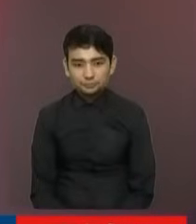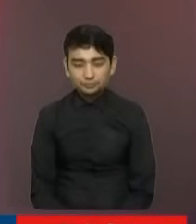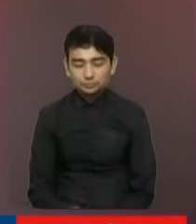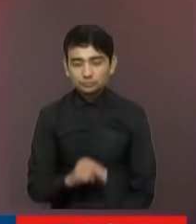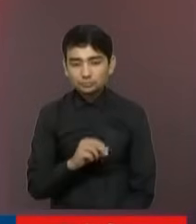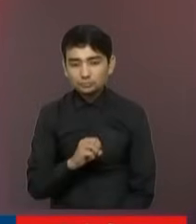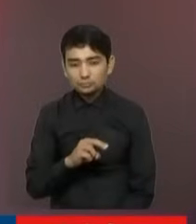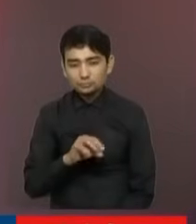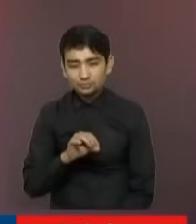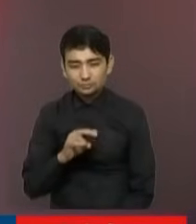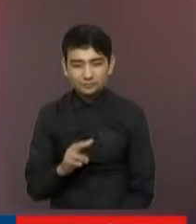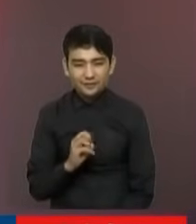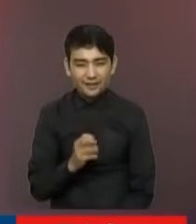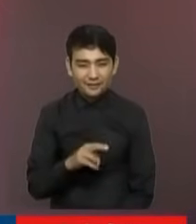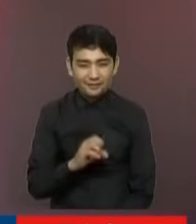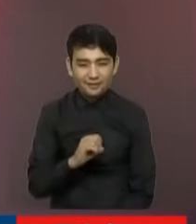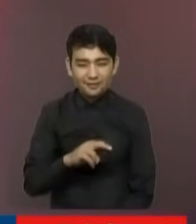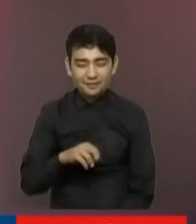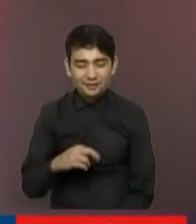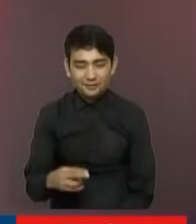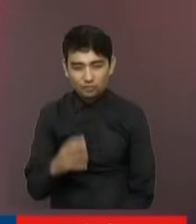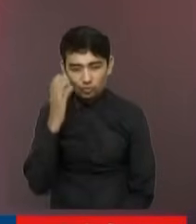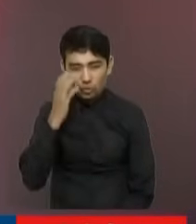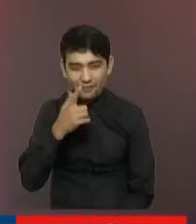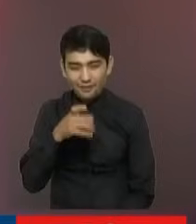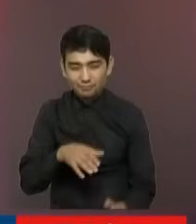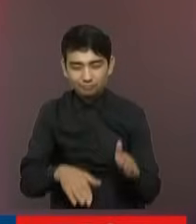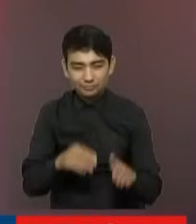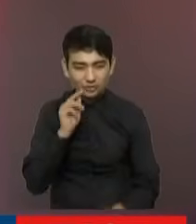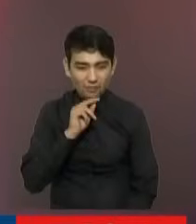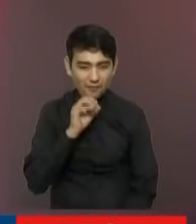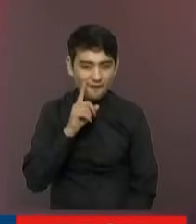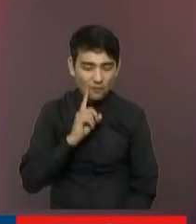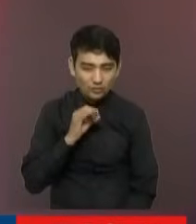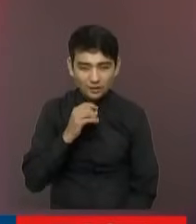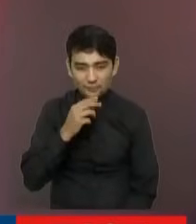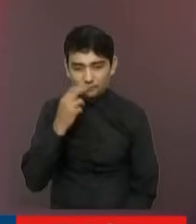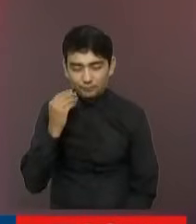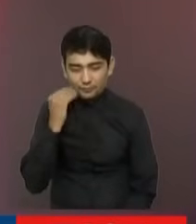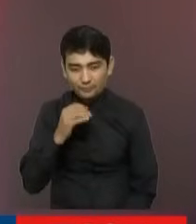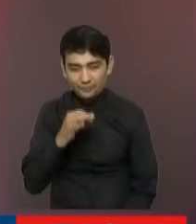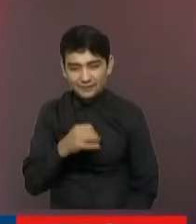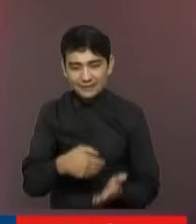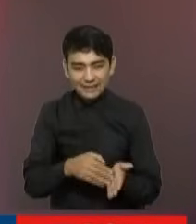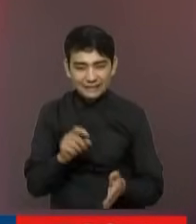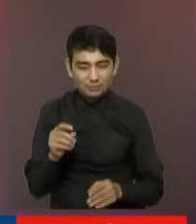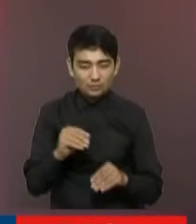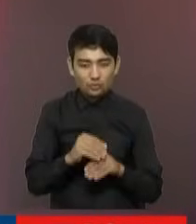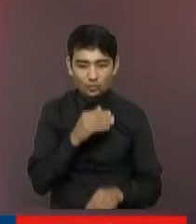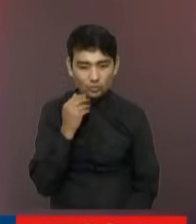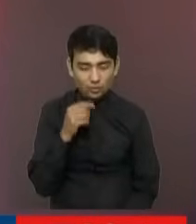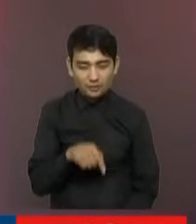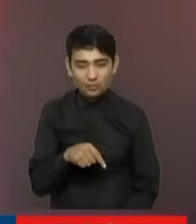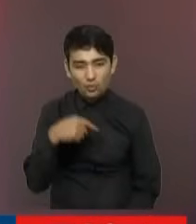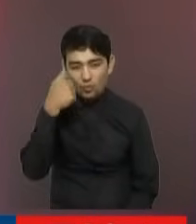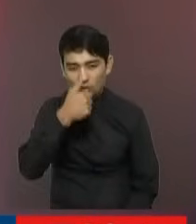Чемпион Кения Сансет. Черный гранулированный кенийский чай. Вкусный, насыщенный, ароматный. Не содержит красителей. В этом году торговая